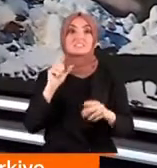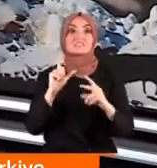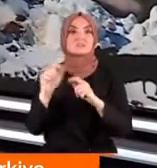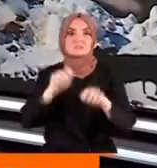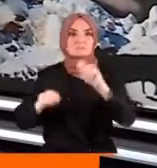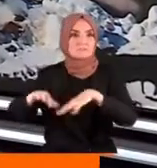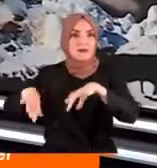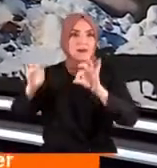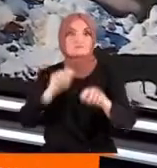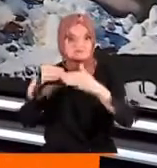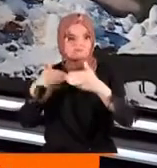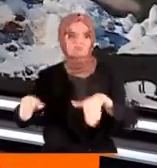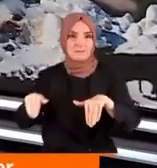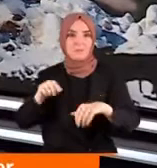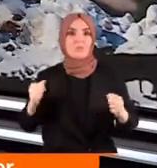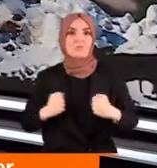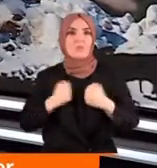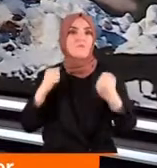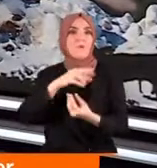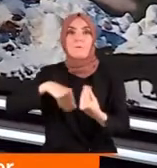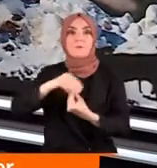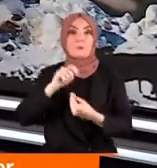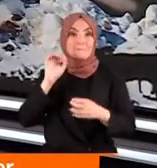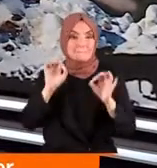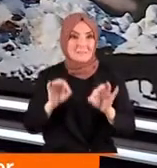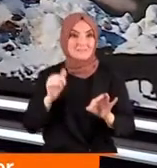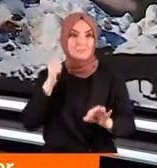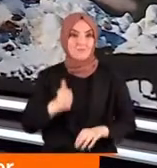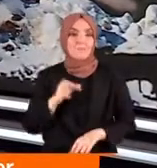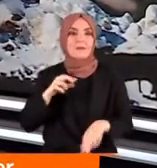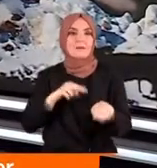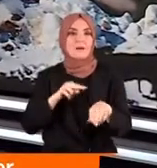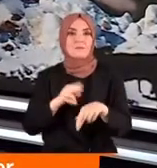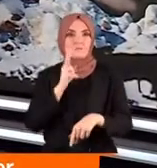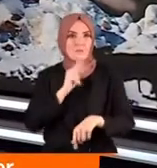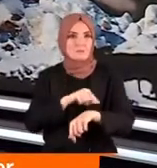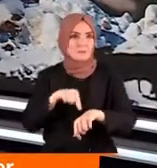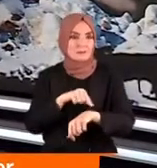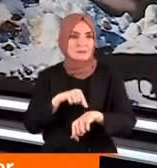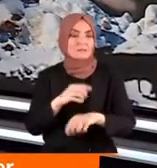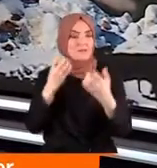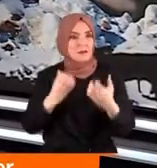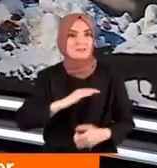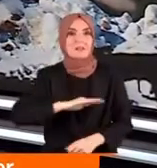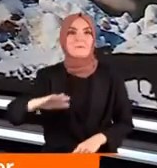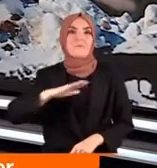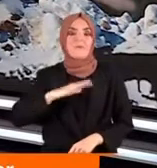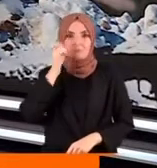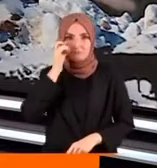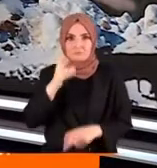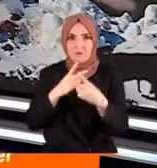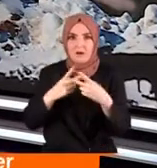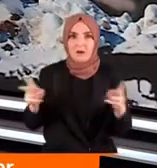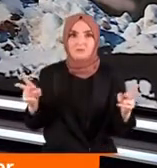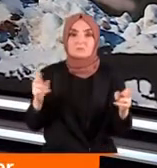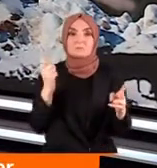çekmek. Bu dev operasyonun başladığı gün PKK'nın son dönemde ne kadar ağır bir darbe aldığını açıkça ortaya koyan önemli bir bilgi